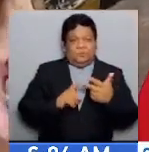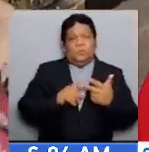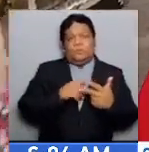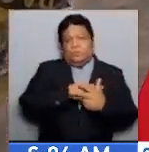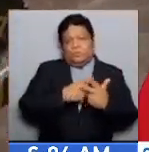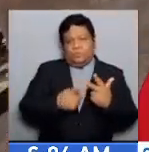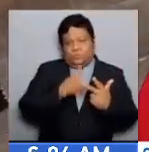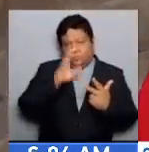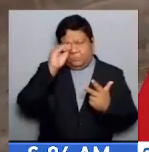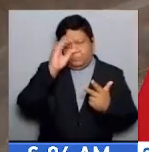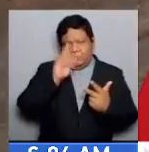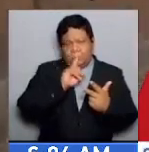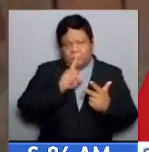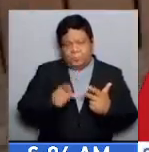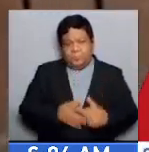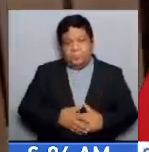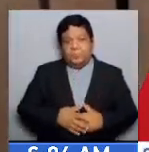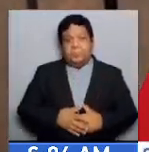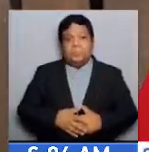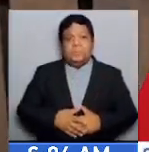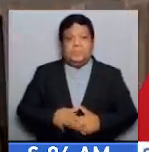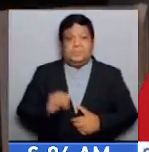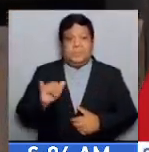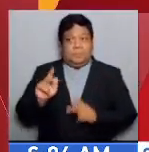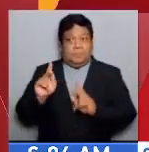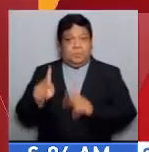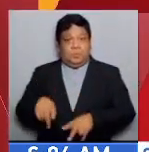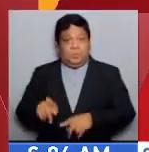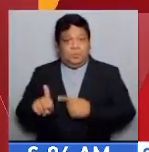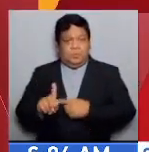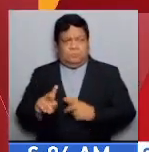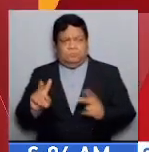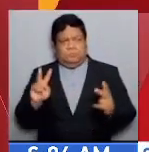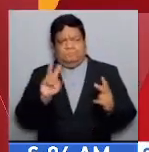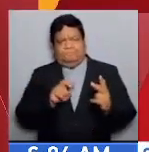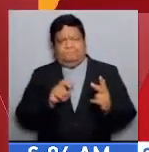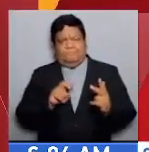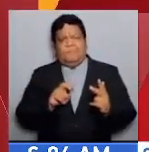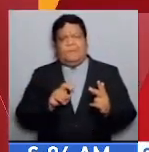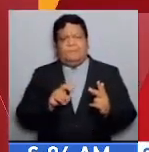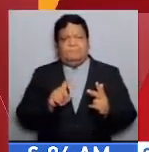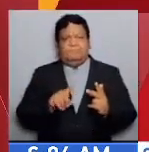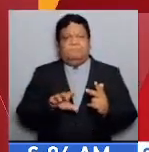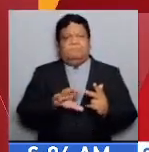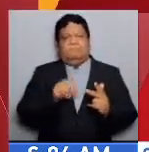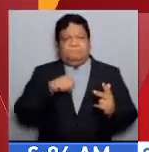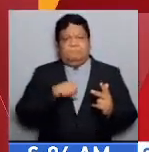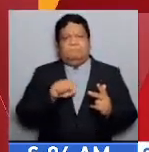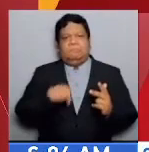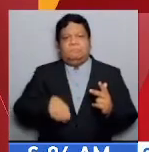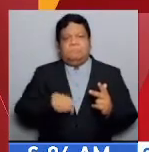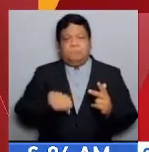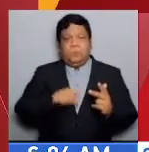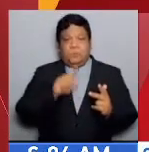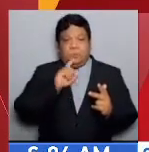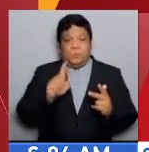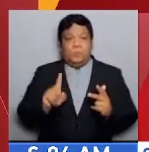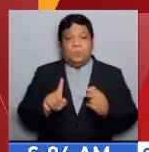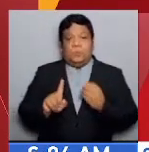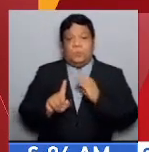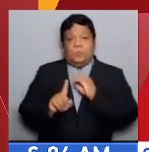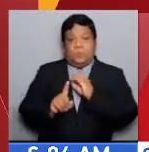pala sila ng residente sa compound, kaya isa lang ang natangay na bisikleta. Pagmamayari ni Mang Dominador ang ninakaw na bisikleta